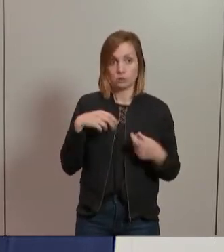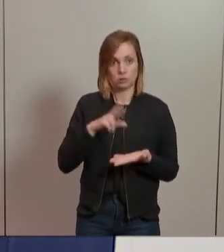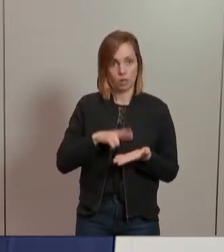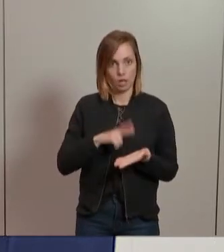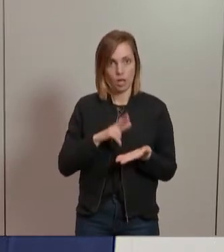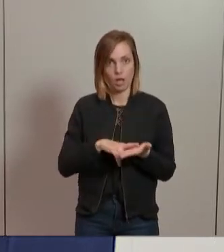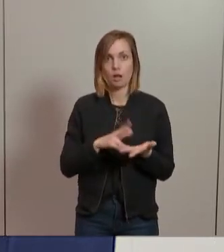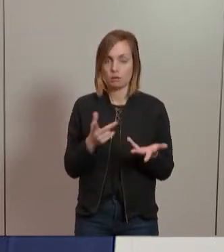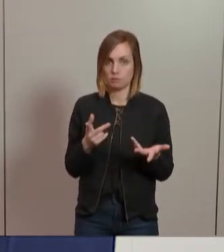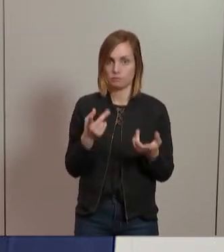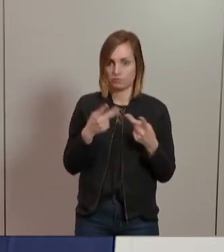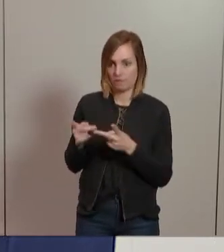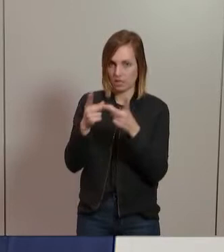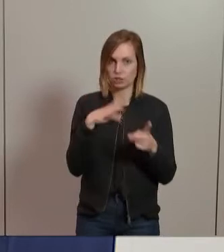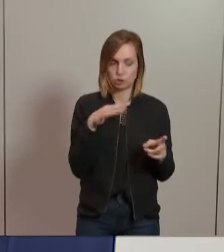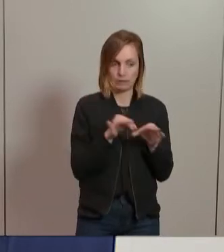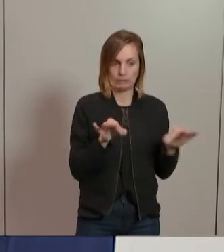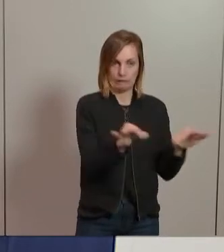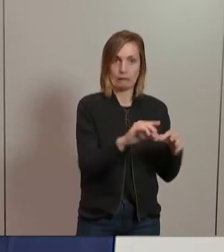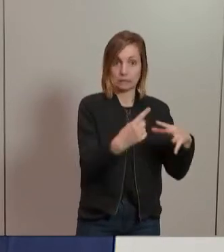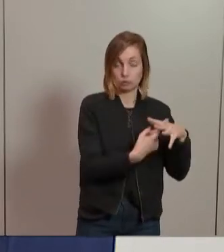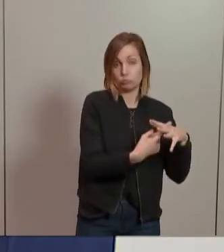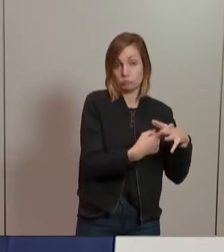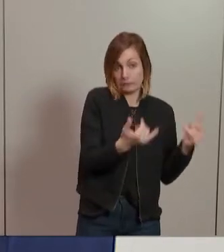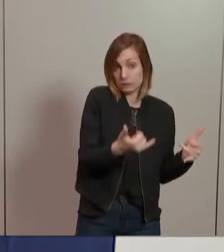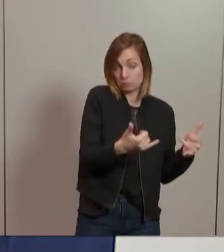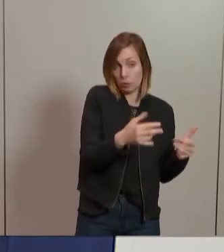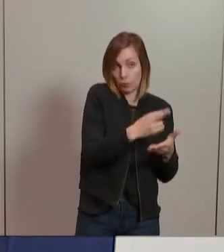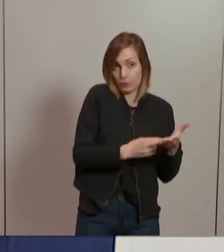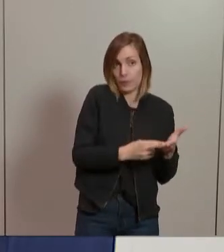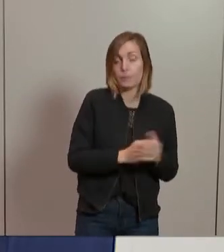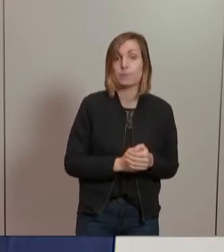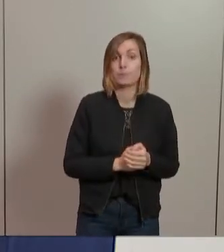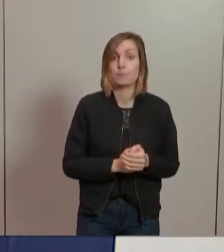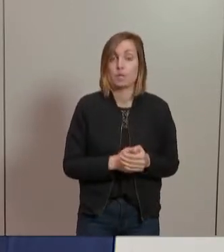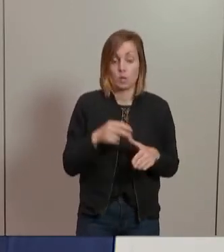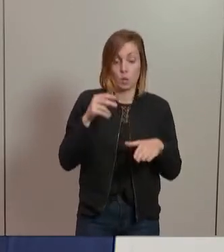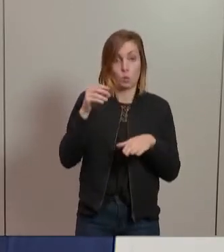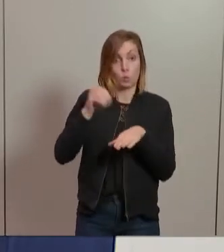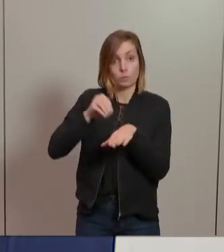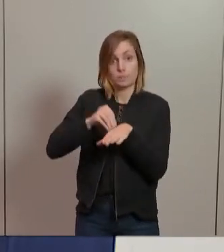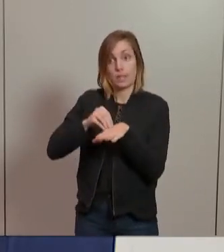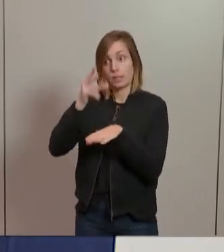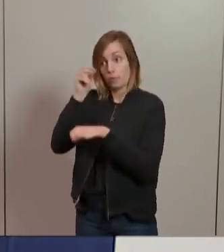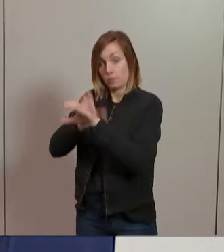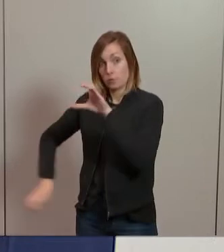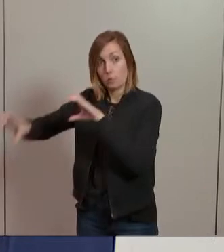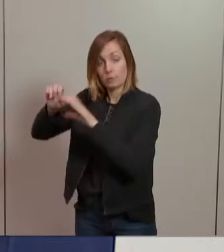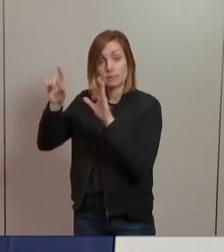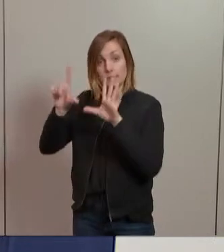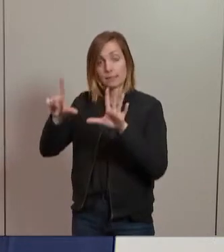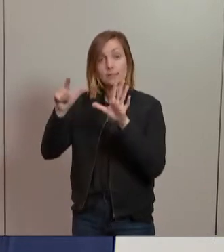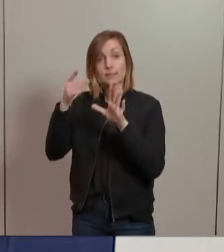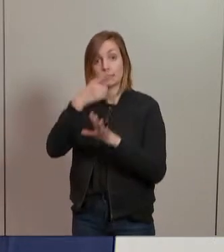communes disposant de terrains d'insertion, donc comme la ville de Rosay, la délibération du Conseil métropolitain du 7 décembre 2018 avait